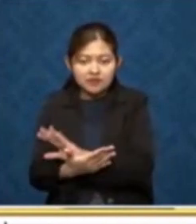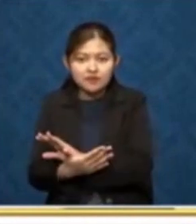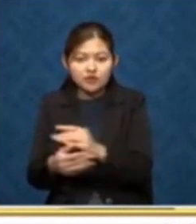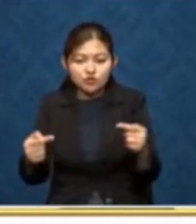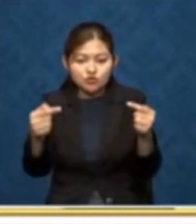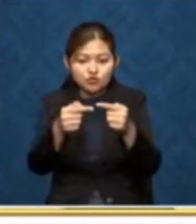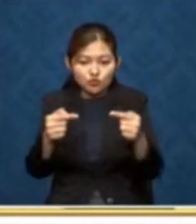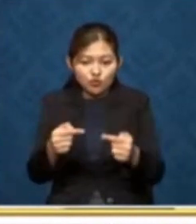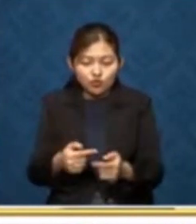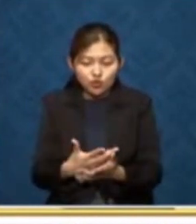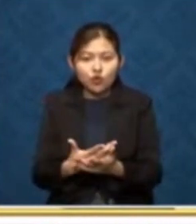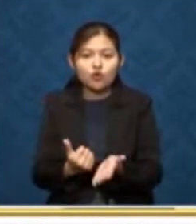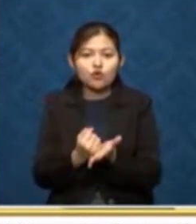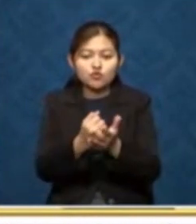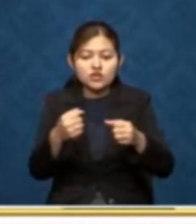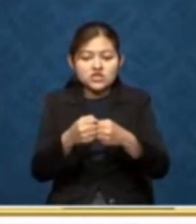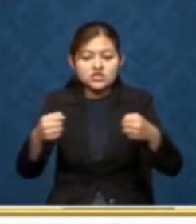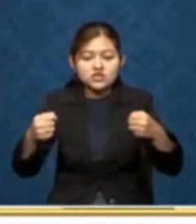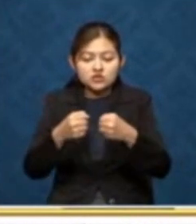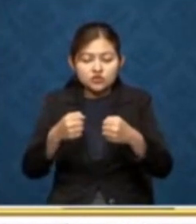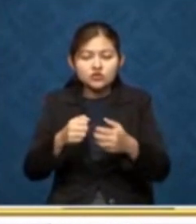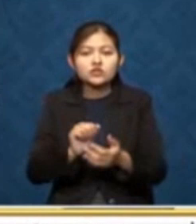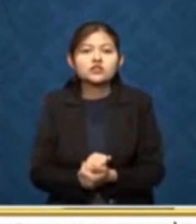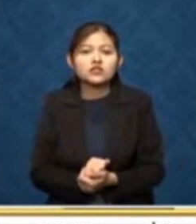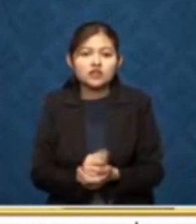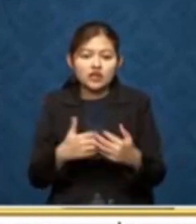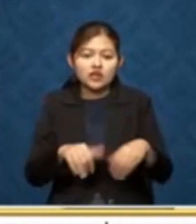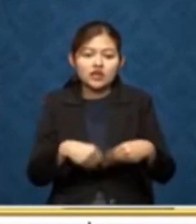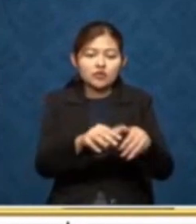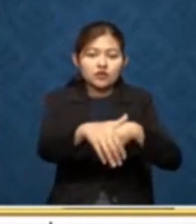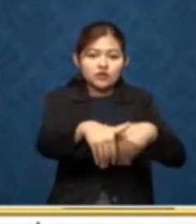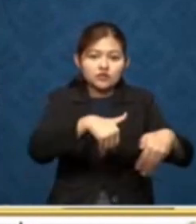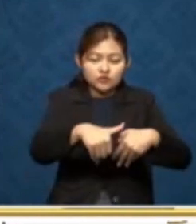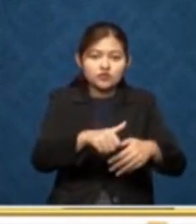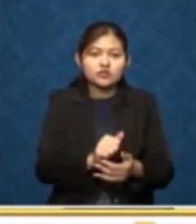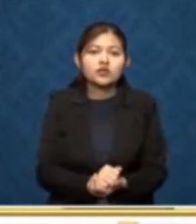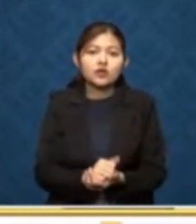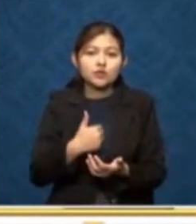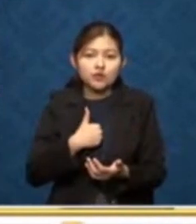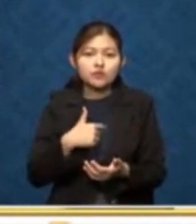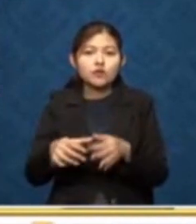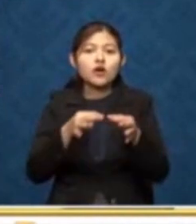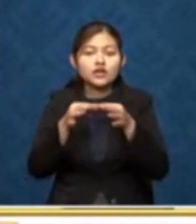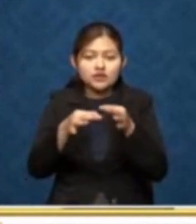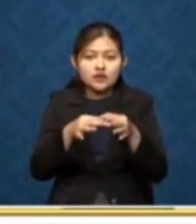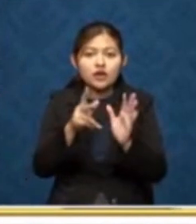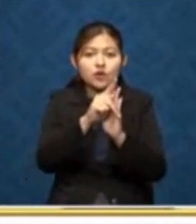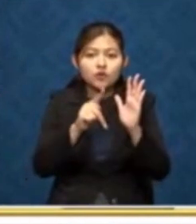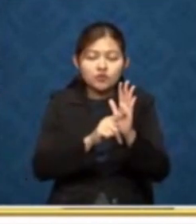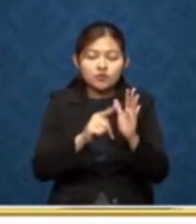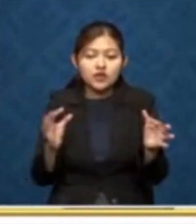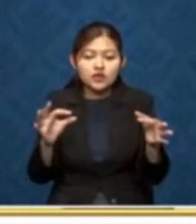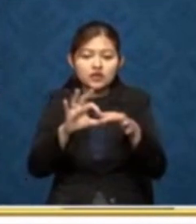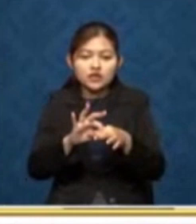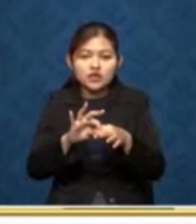าหนี้สินครัวเรือนจะเกิดขึ้นได้จริงผมขออภิปรายในประเด็นกฎหมายที่เกี่ยวข้องครับปัญหากฎห